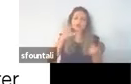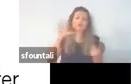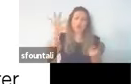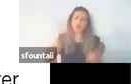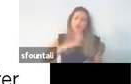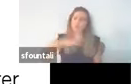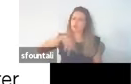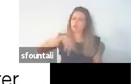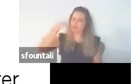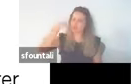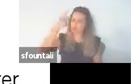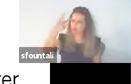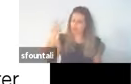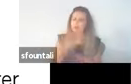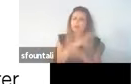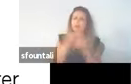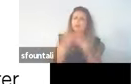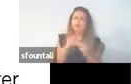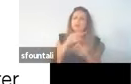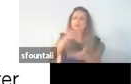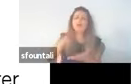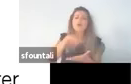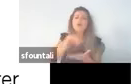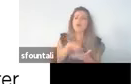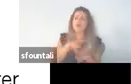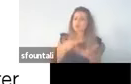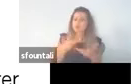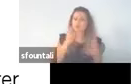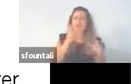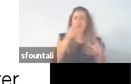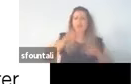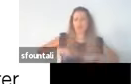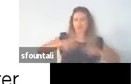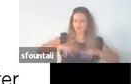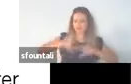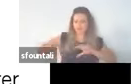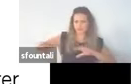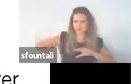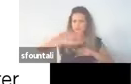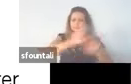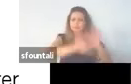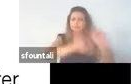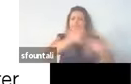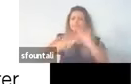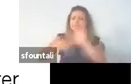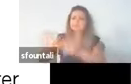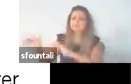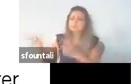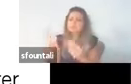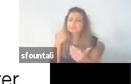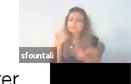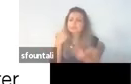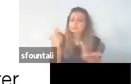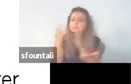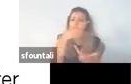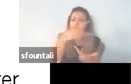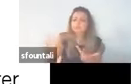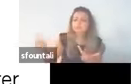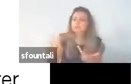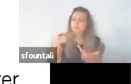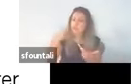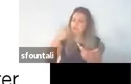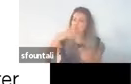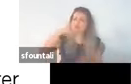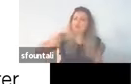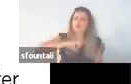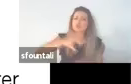καλεί τα κράτη να συμμορφωθούν με τις διεθνείς υποχρεώσεις τους με βάση το Διεθνές Δίκαιο Ανθρώπινων Δικαιωμάτων, συμπεριλαμβανομένου του δικαίου που